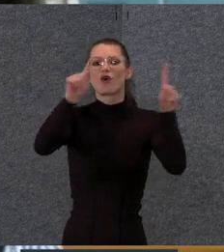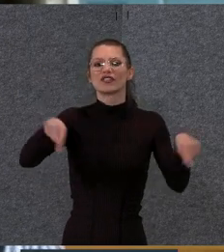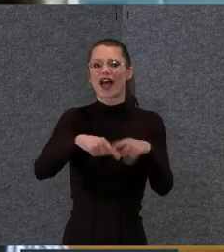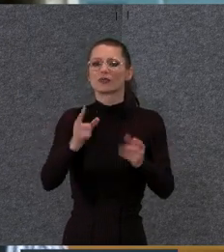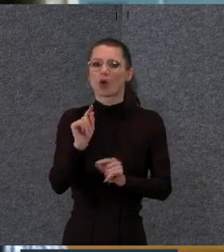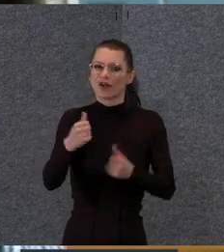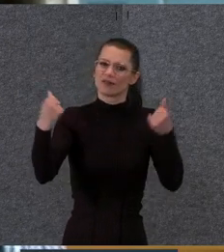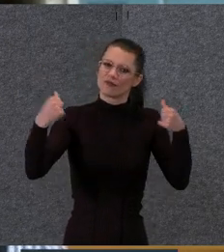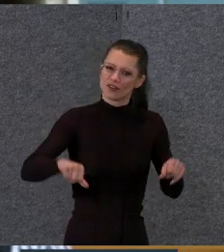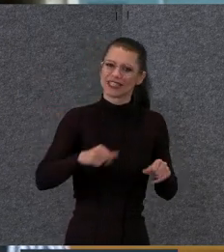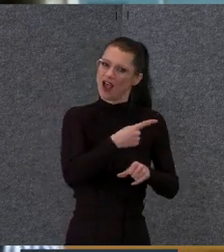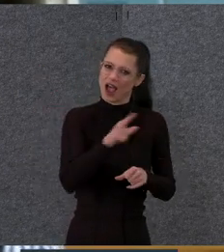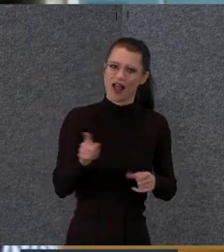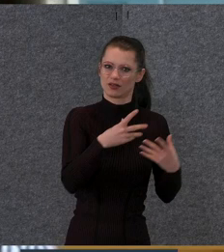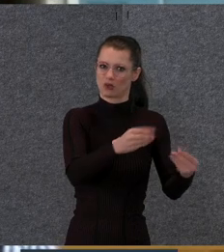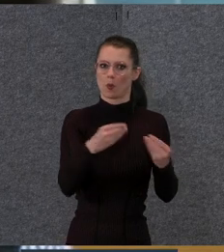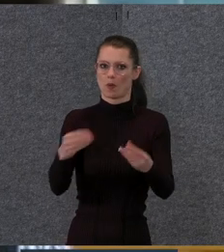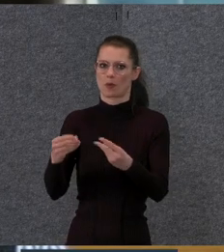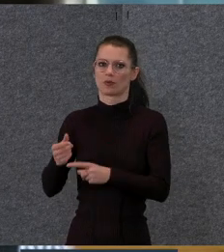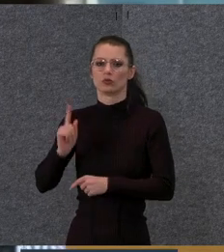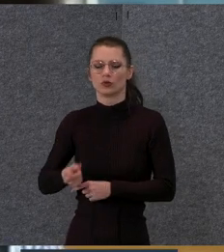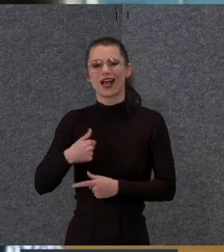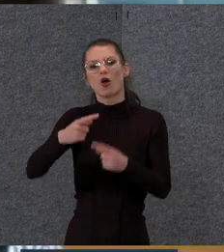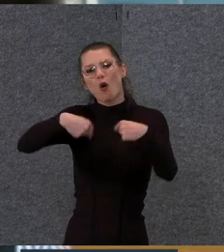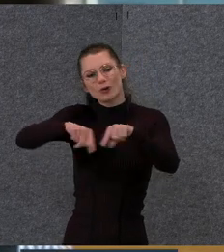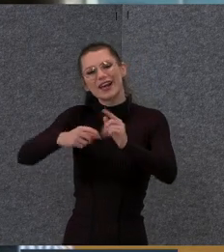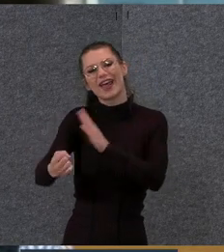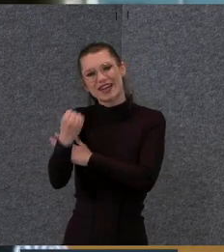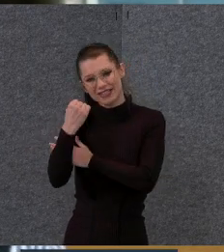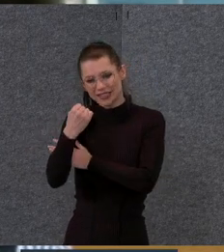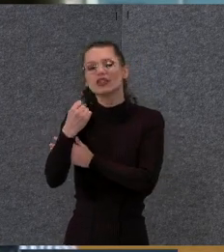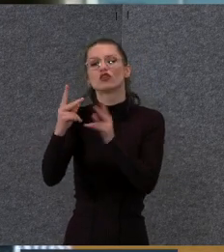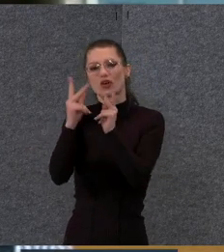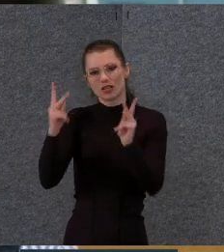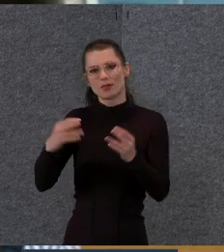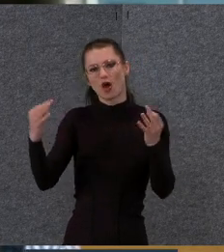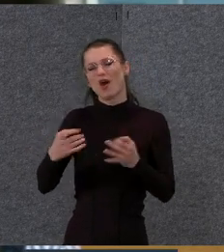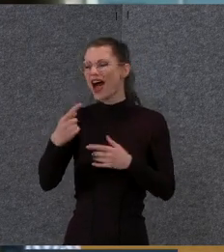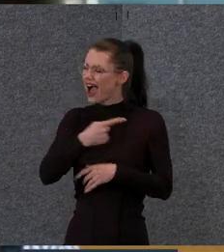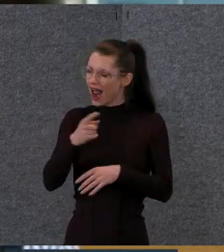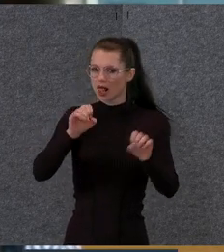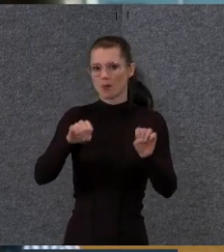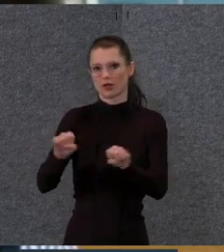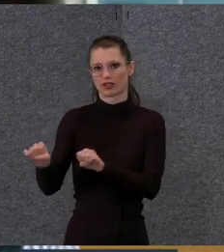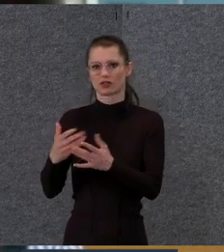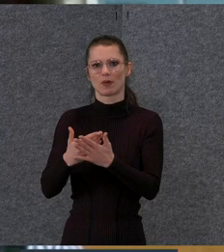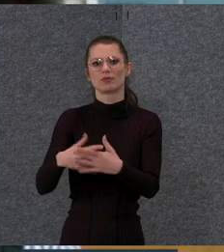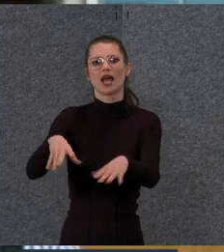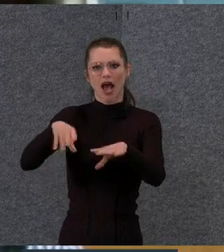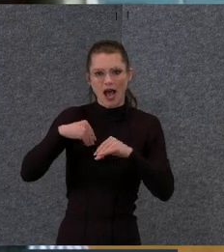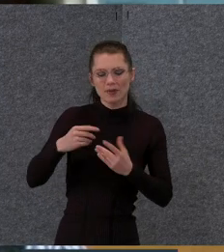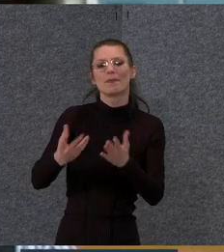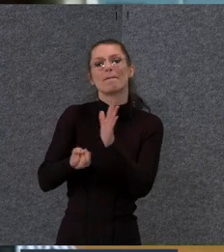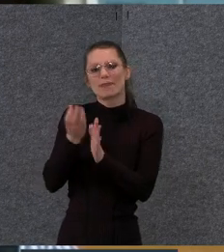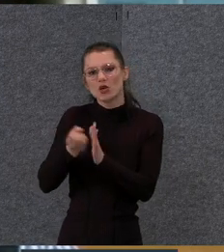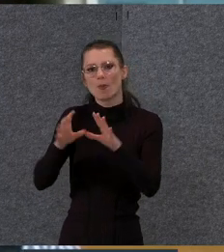Ne? Und ich möchte auch, dass kommunale Energie- und Wärmekonzepte gemacht werden, die die ganzen Potenziale, die an Abwärme und Biomasse in den